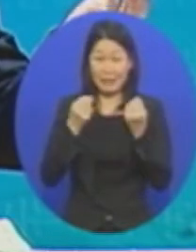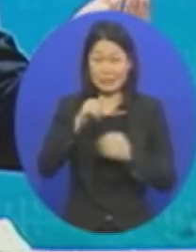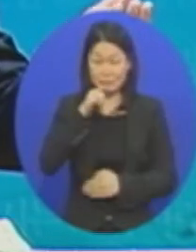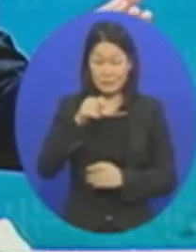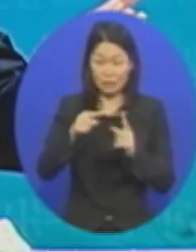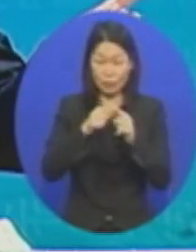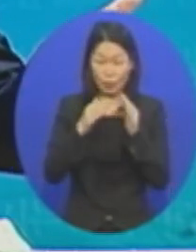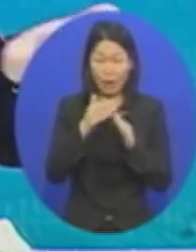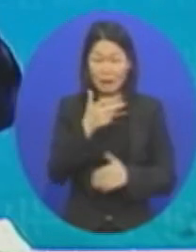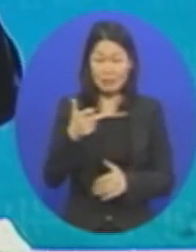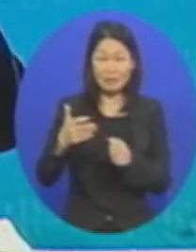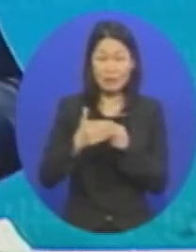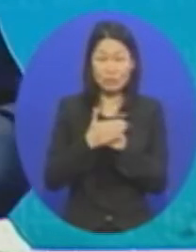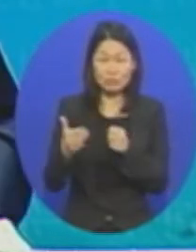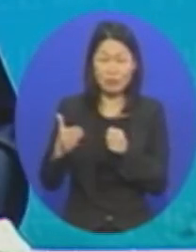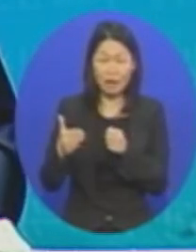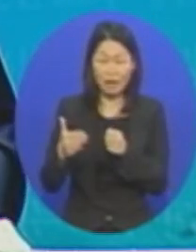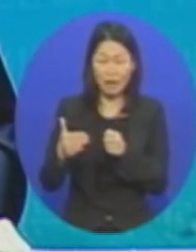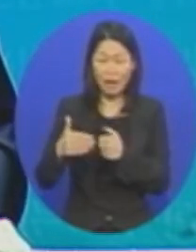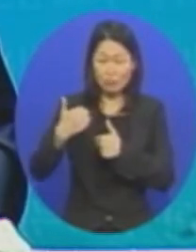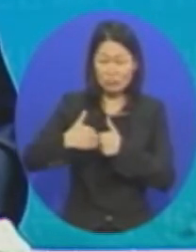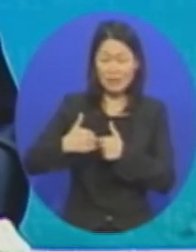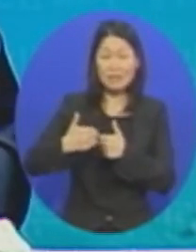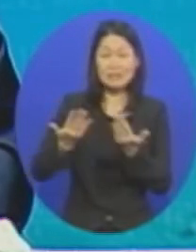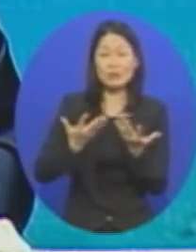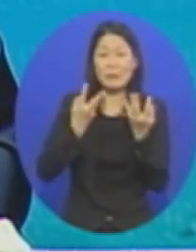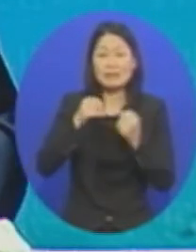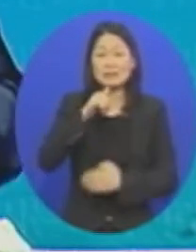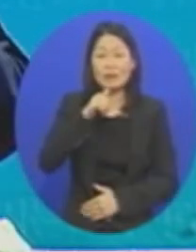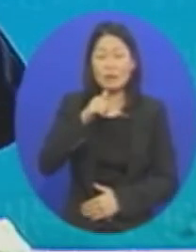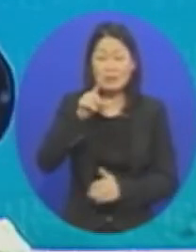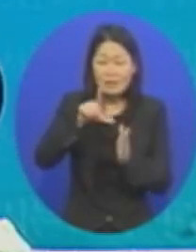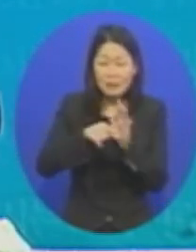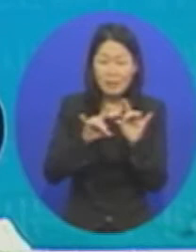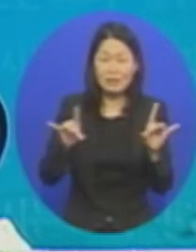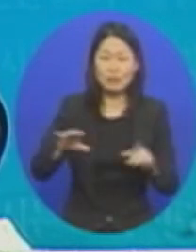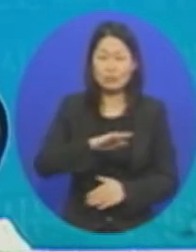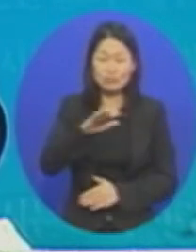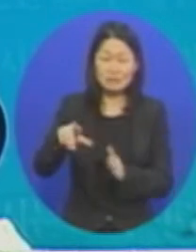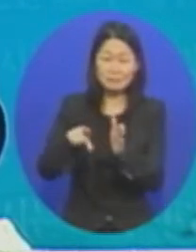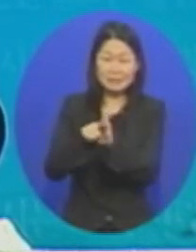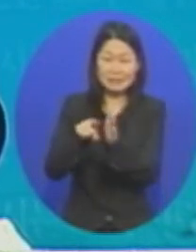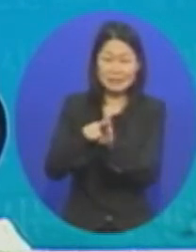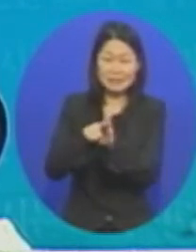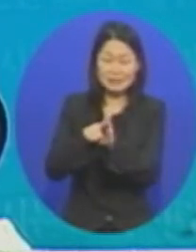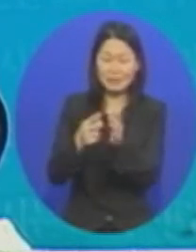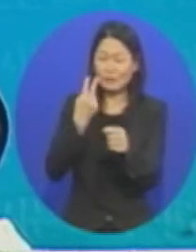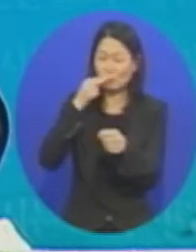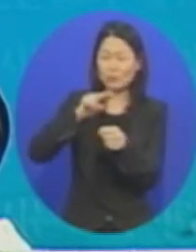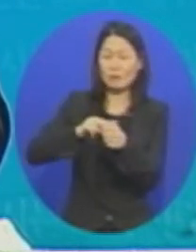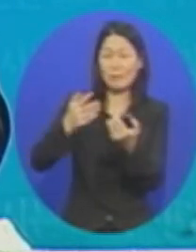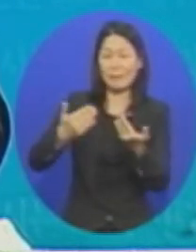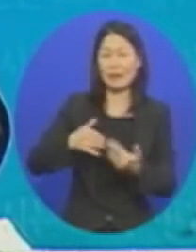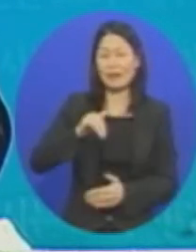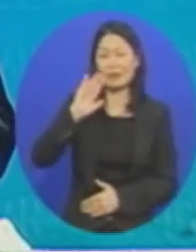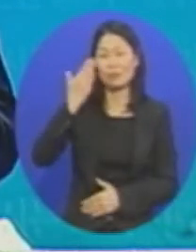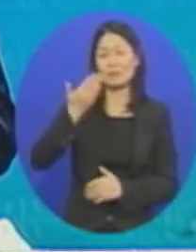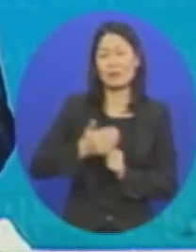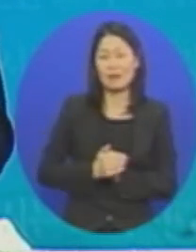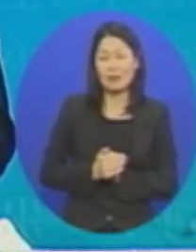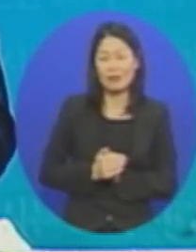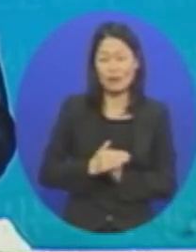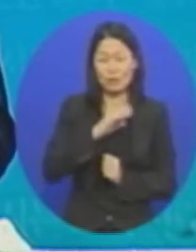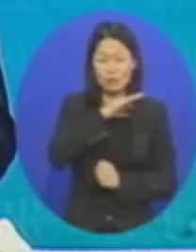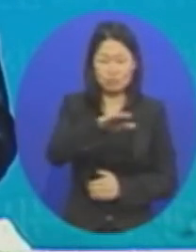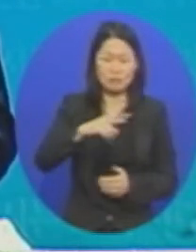크다 보니까 요청 받는 일도 많아요 그 때마다 우리는 우리 믿음의 도전을 받아요 우리가